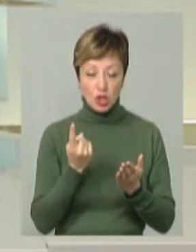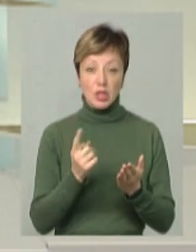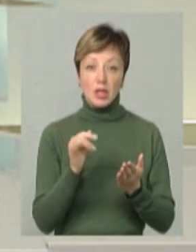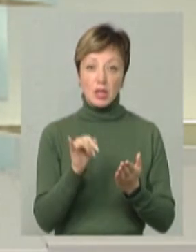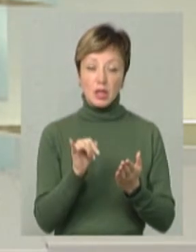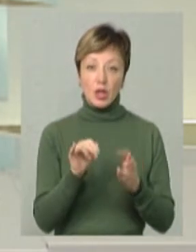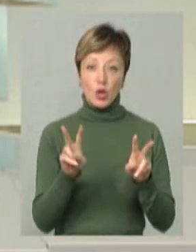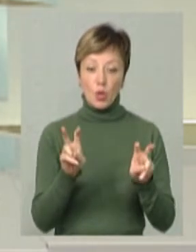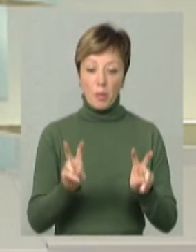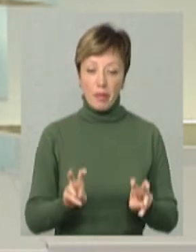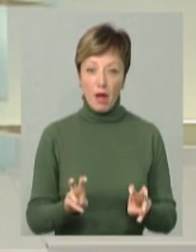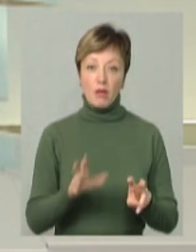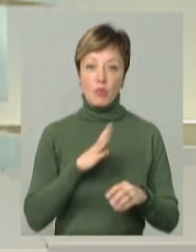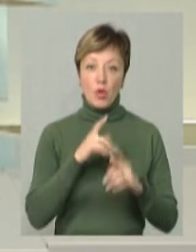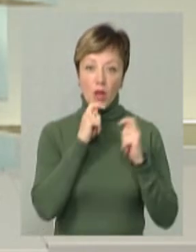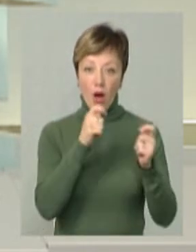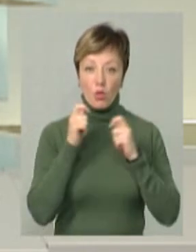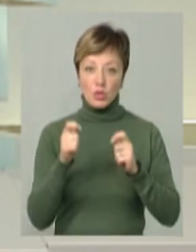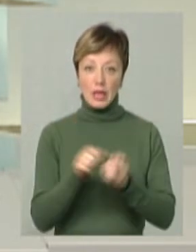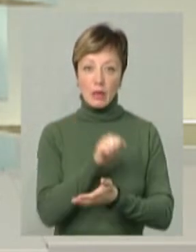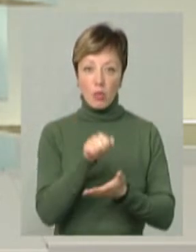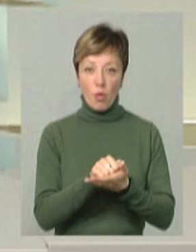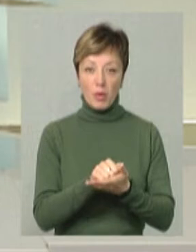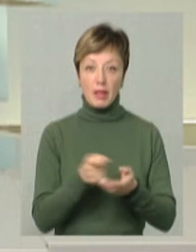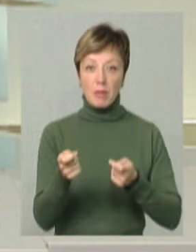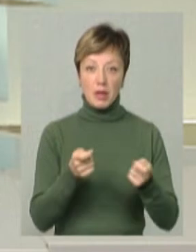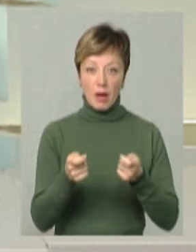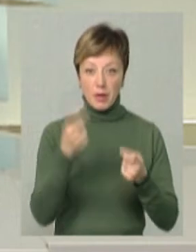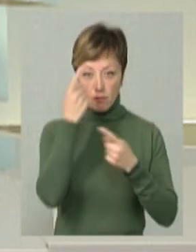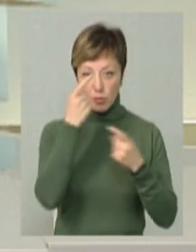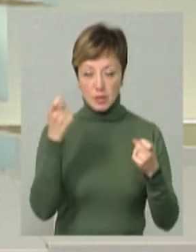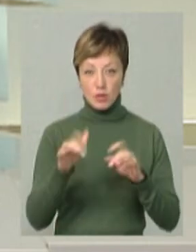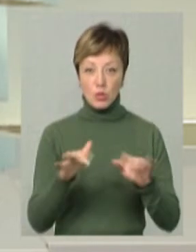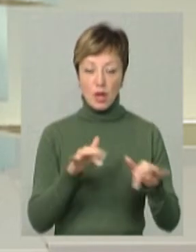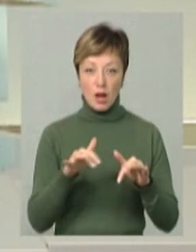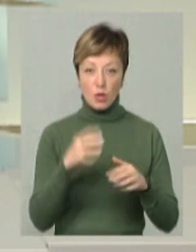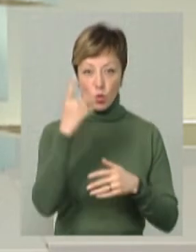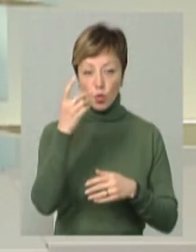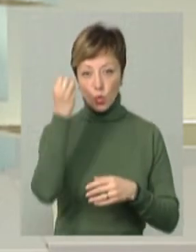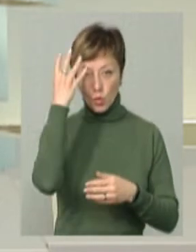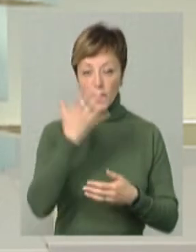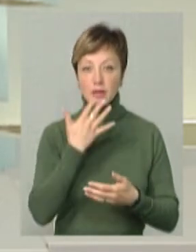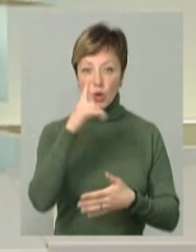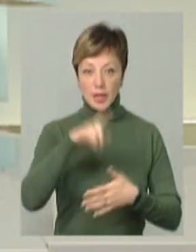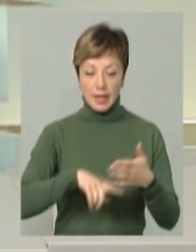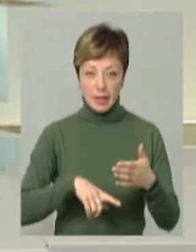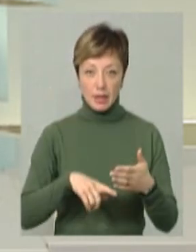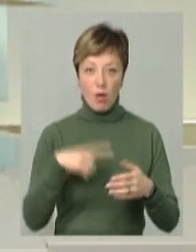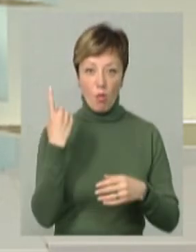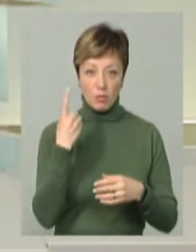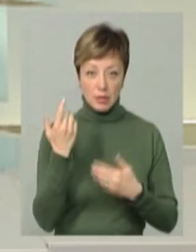і номінантів було нагороджено дипломами від Департаменту інформаційної діяльності, культури, національностей та